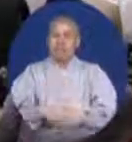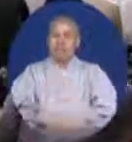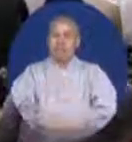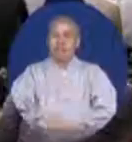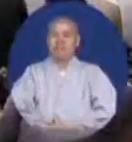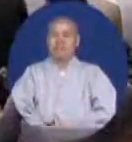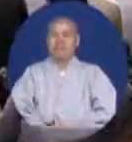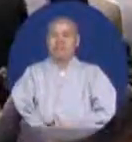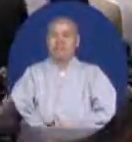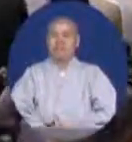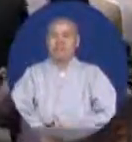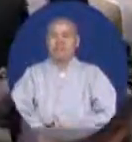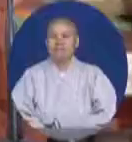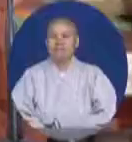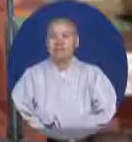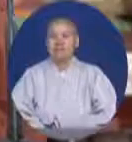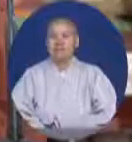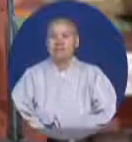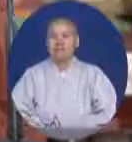타불